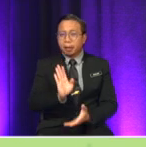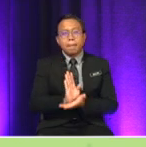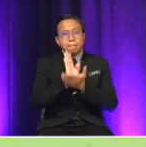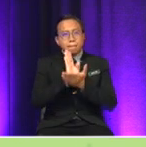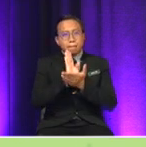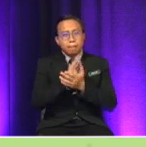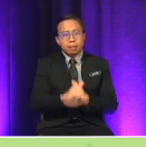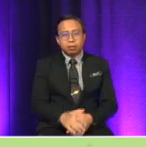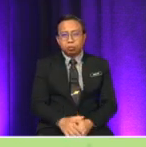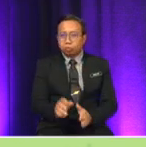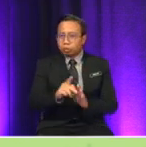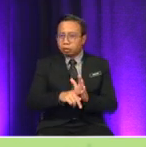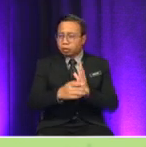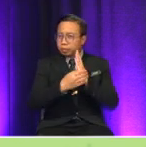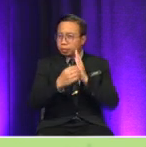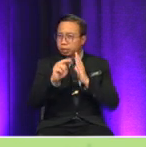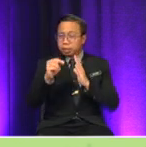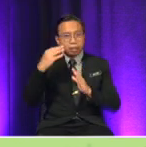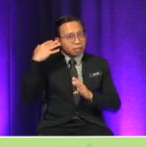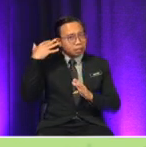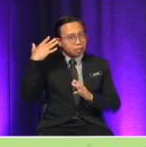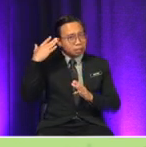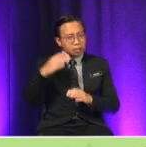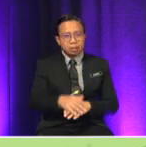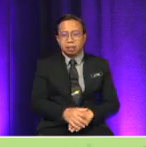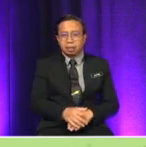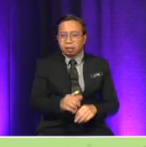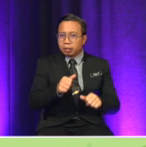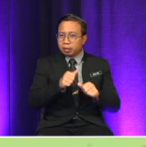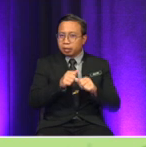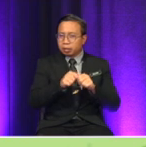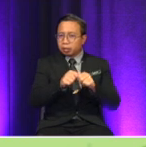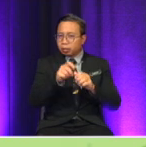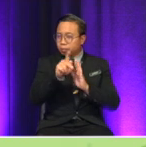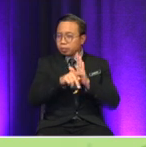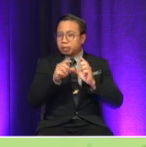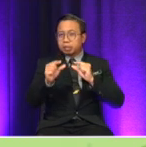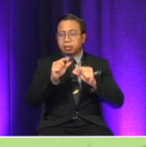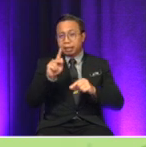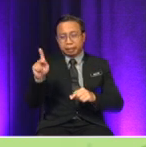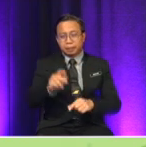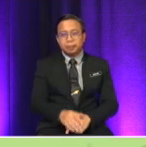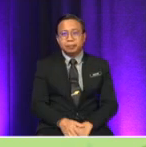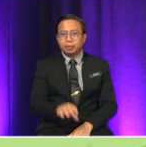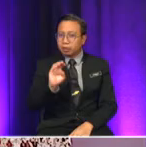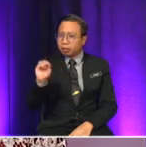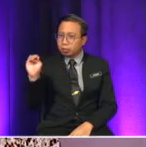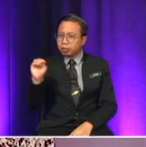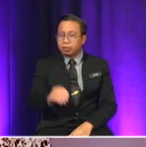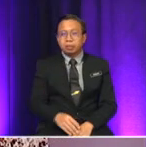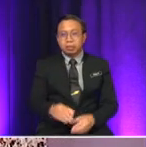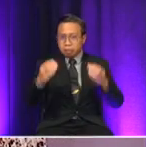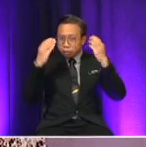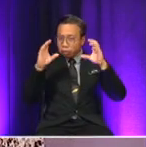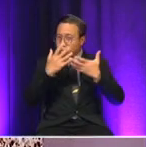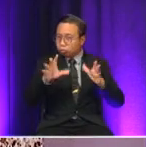mengukuhkan kemahiran mendengar dan mengekspresi melalui pergerakan. Baik, terima kasih Ira. Baik, murid-murid, cikgu